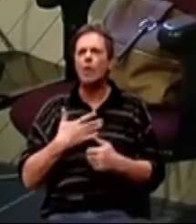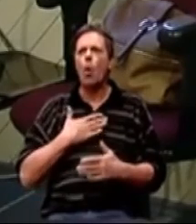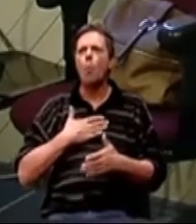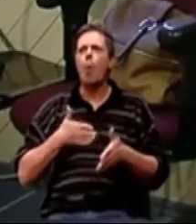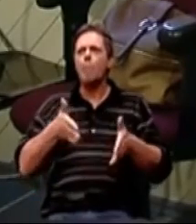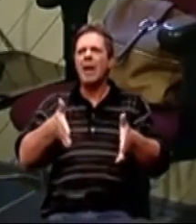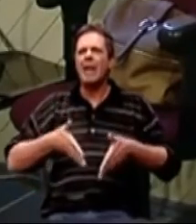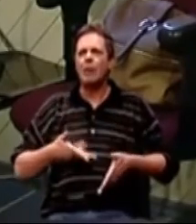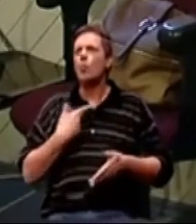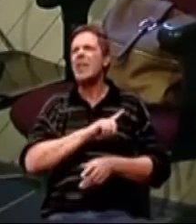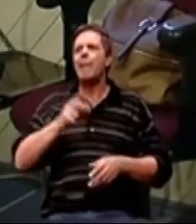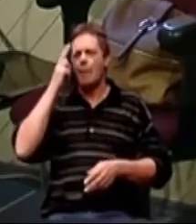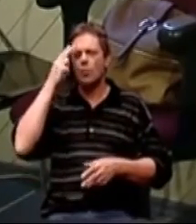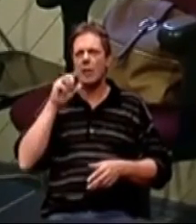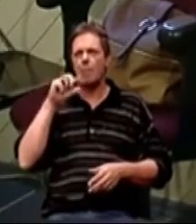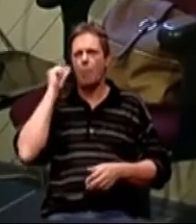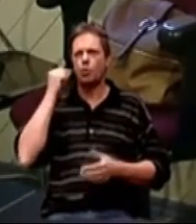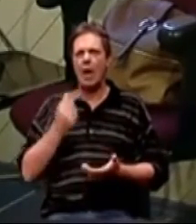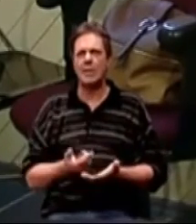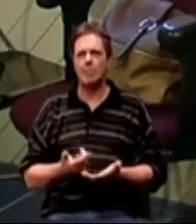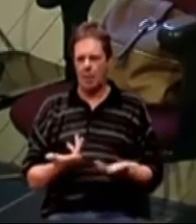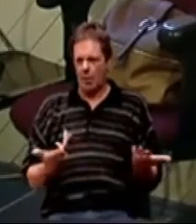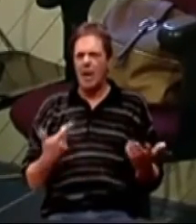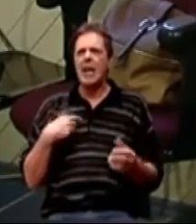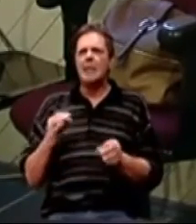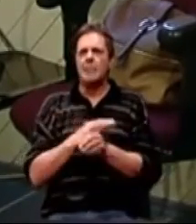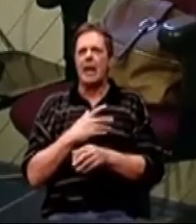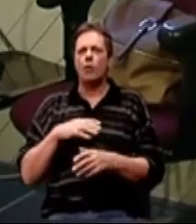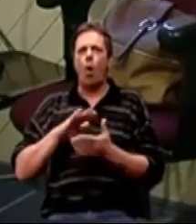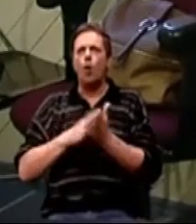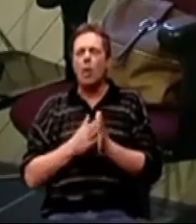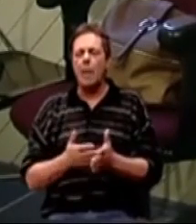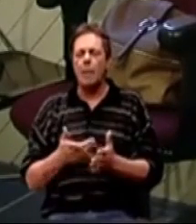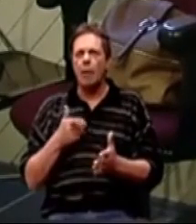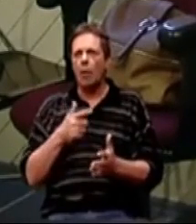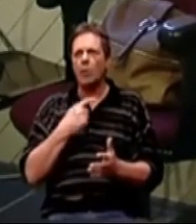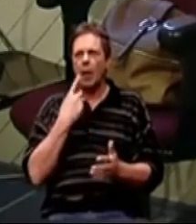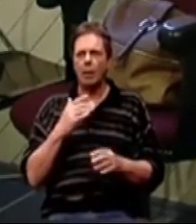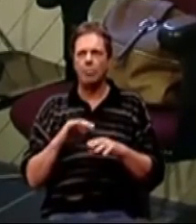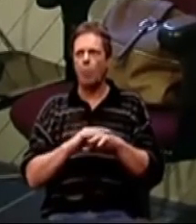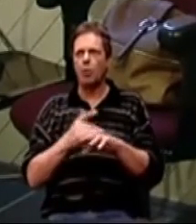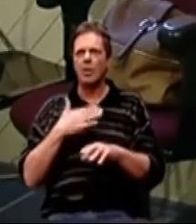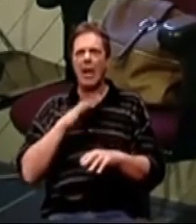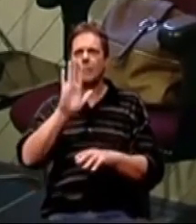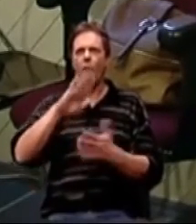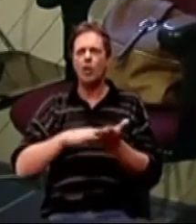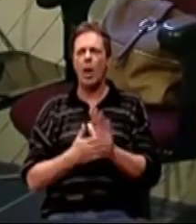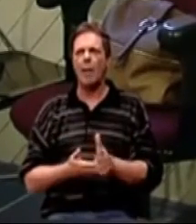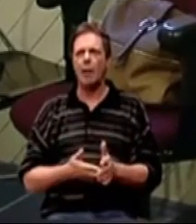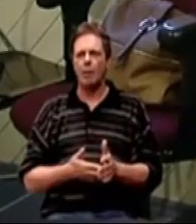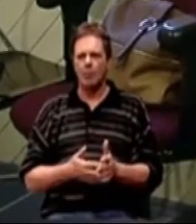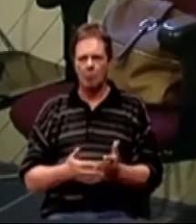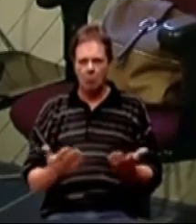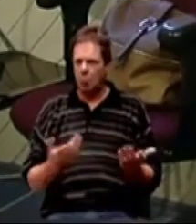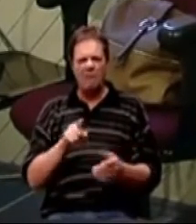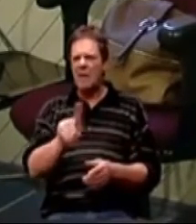krevetu s nepoznatim muškarcem? Pa koji je to moral, ja sam sretno oženjen. I onda ona veli: pa ja sam ti žena. Veli: šta bi vi bili